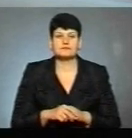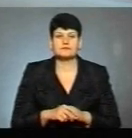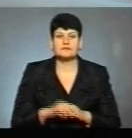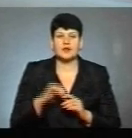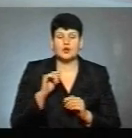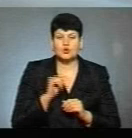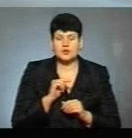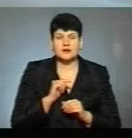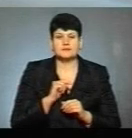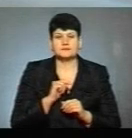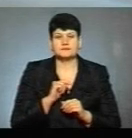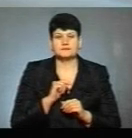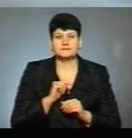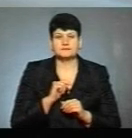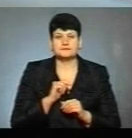тоді